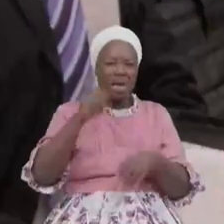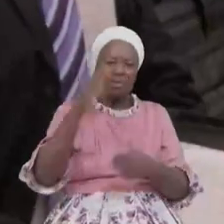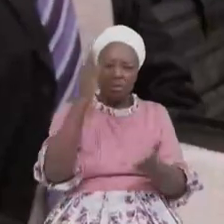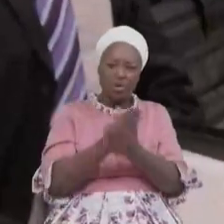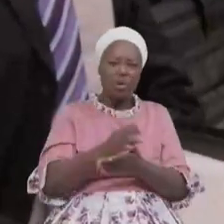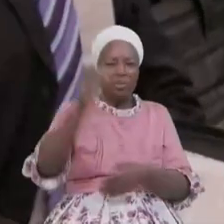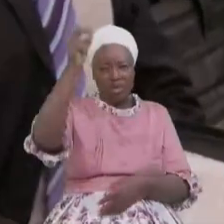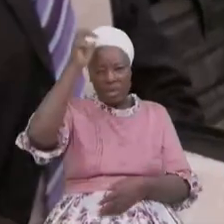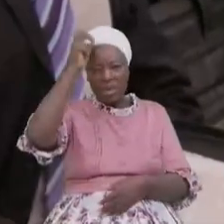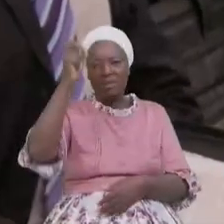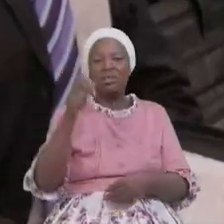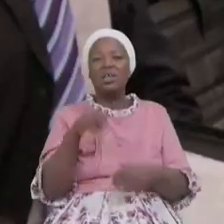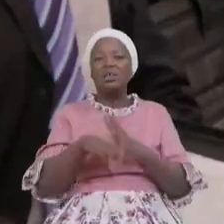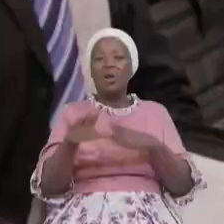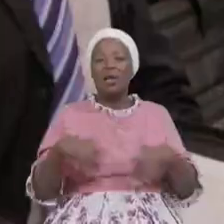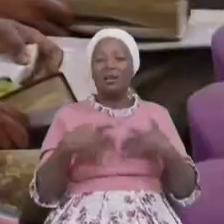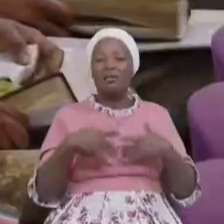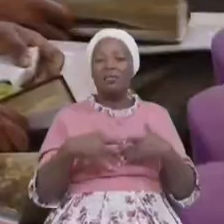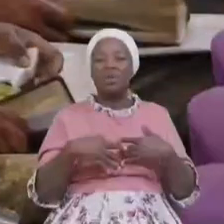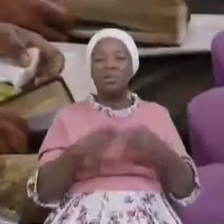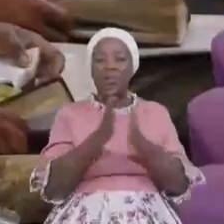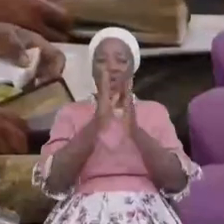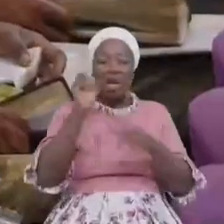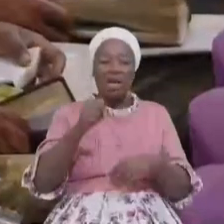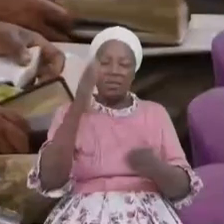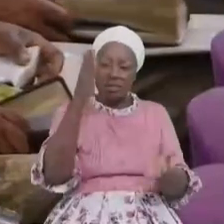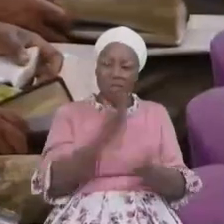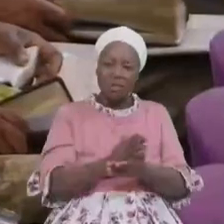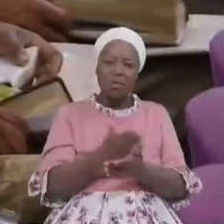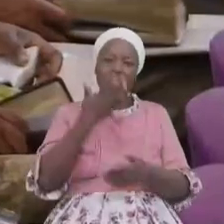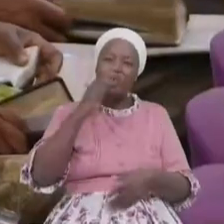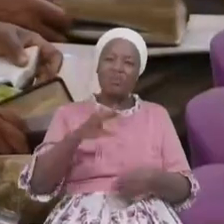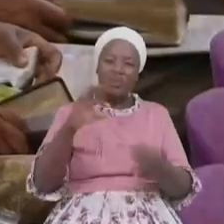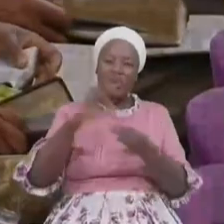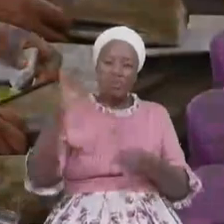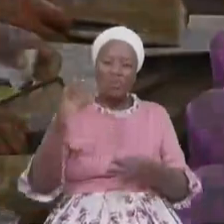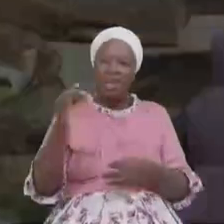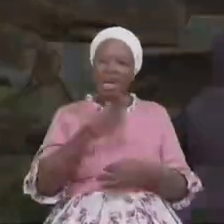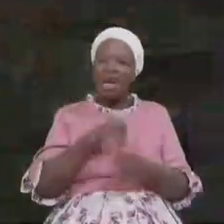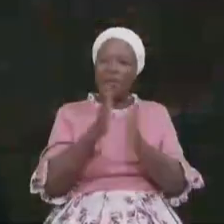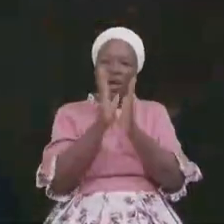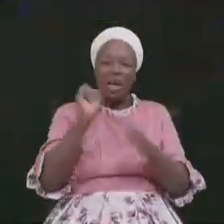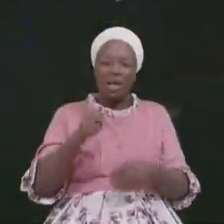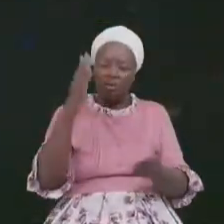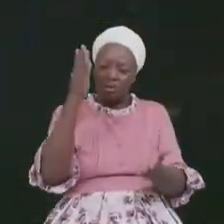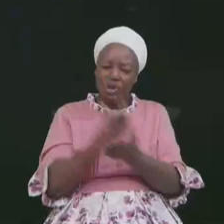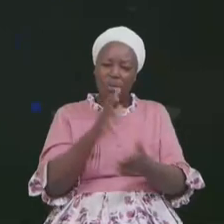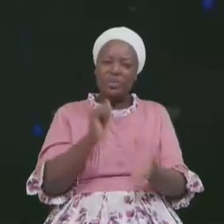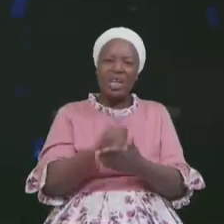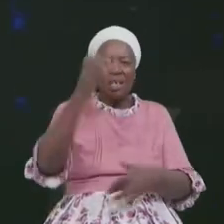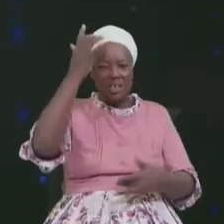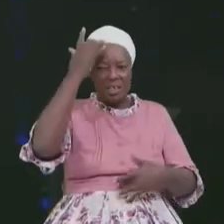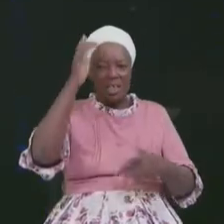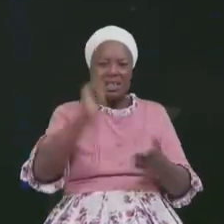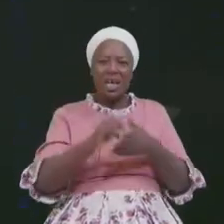La prière peut arrêter les mauvais esprits. La prière peut arrêter cette maladie qui atteint tel